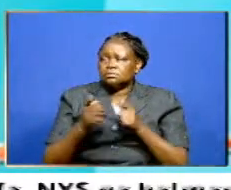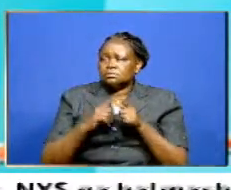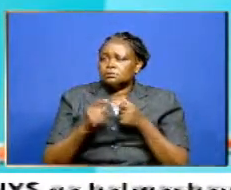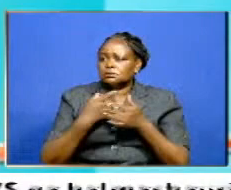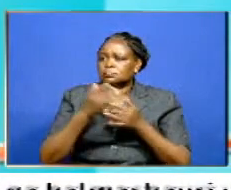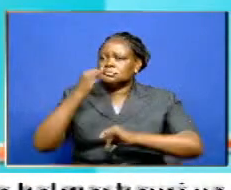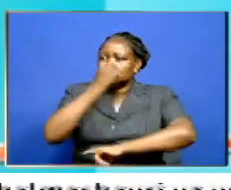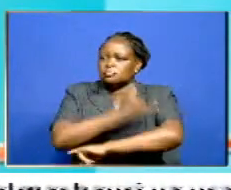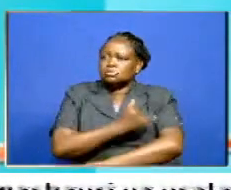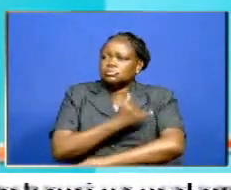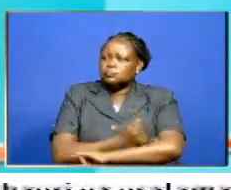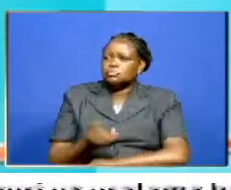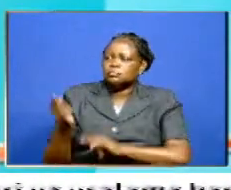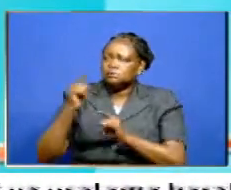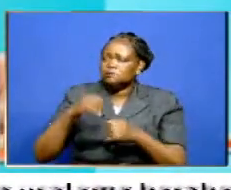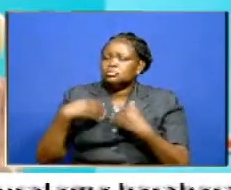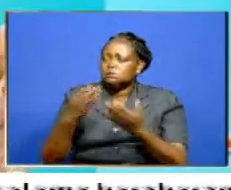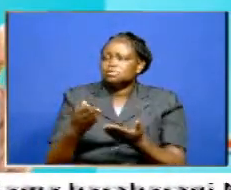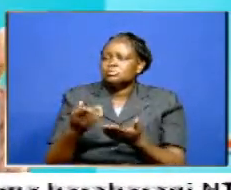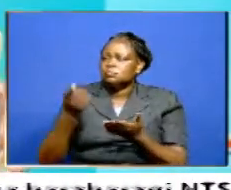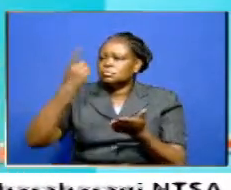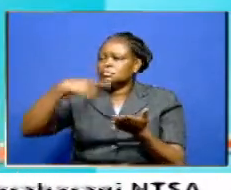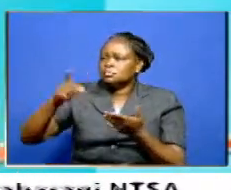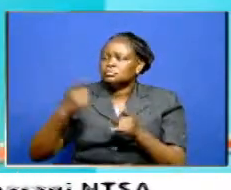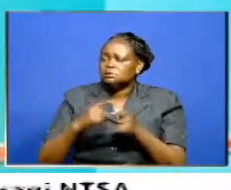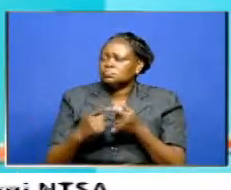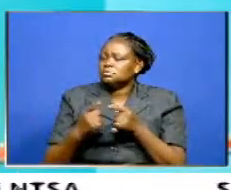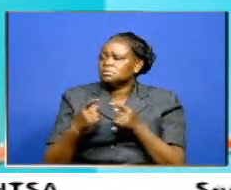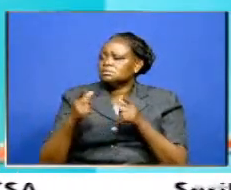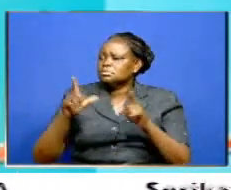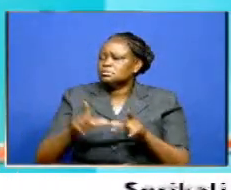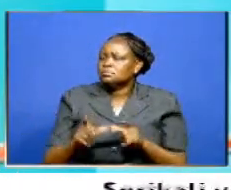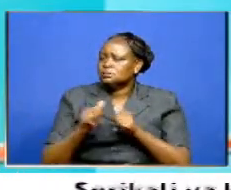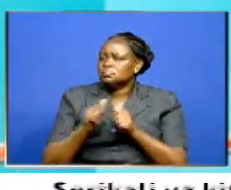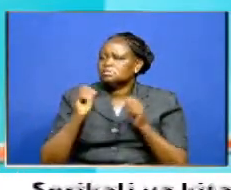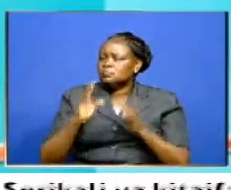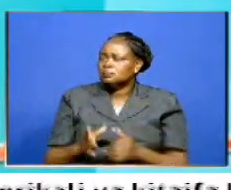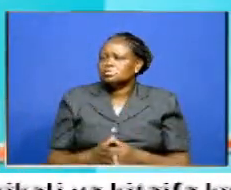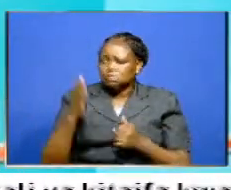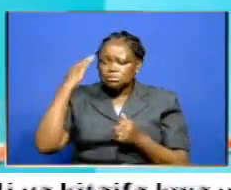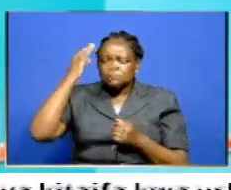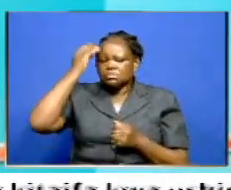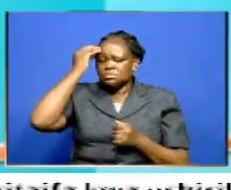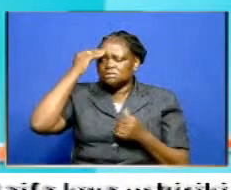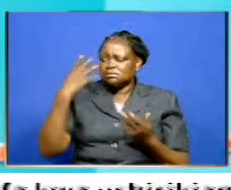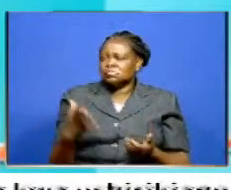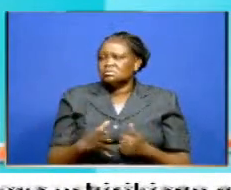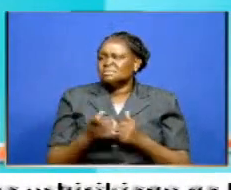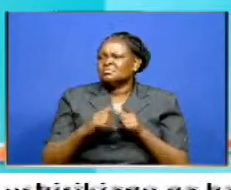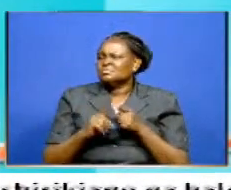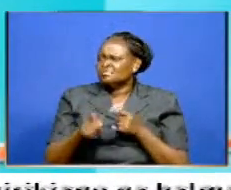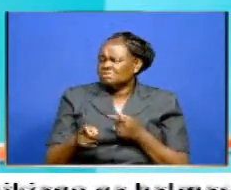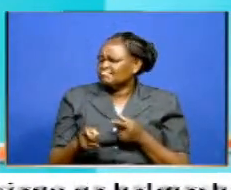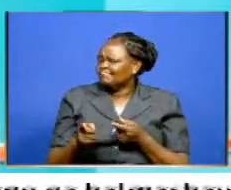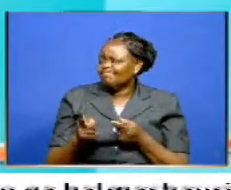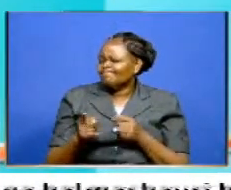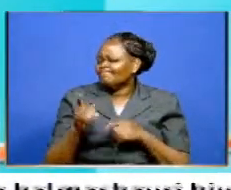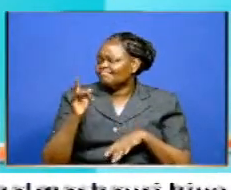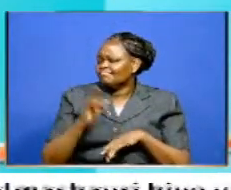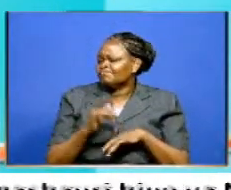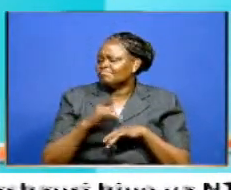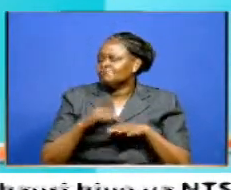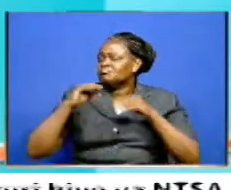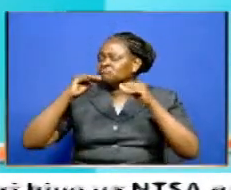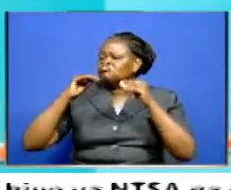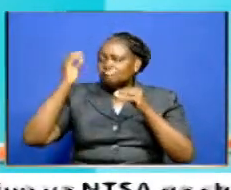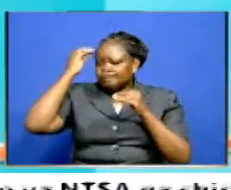institution ikikuja inapewa chata na hata haijakuwa certified vizuri, hatujui masomo yao ni ya quality aina gani. Hiyo pia ina water down quality education